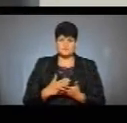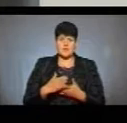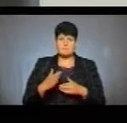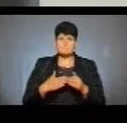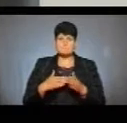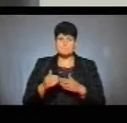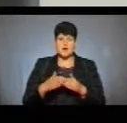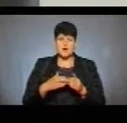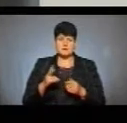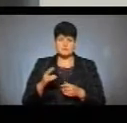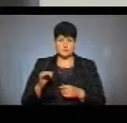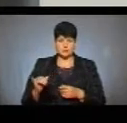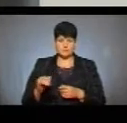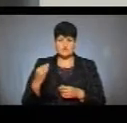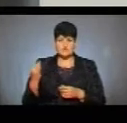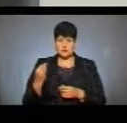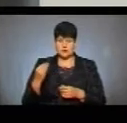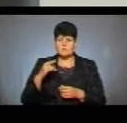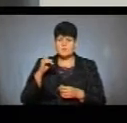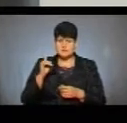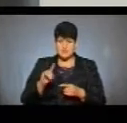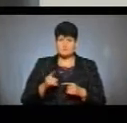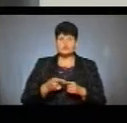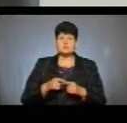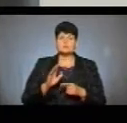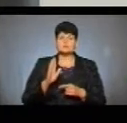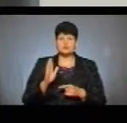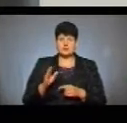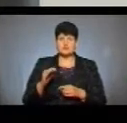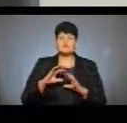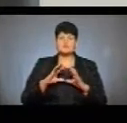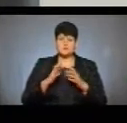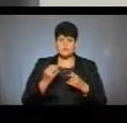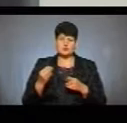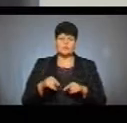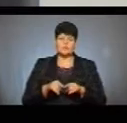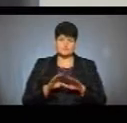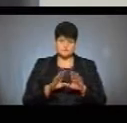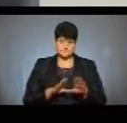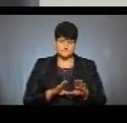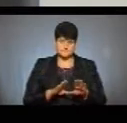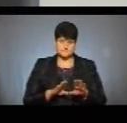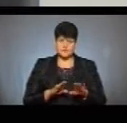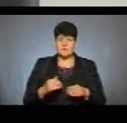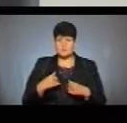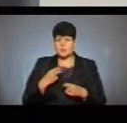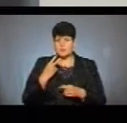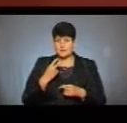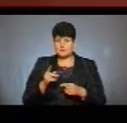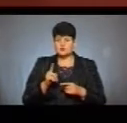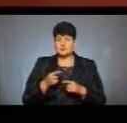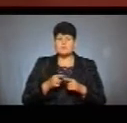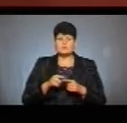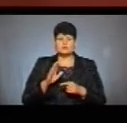практики пацифікації в історії. Ми знаємо, до чого воно привело, так? В світовій історії навіть. І ми бачимо, до чого це приводить